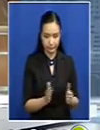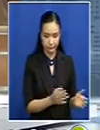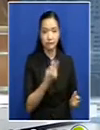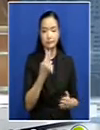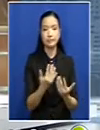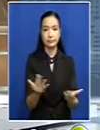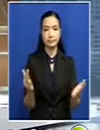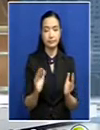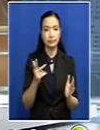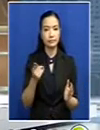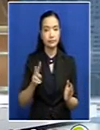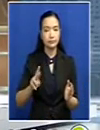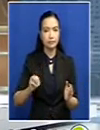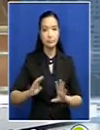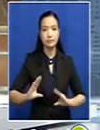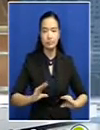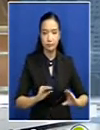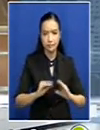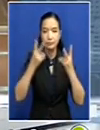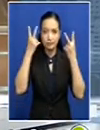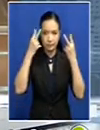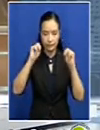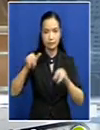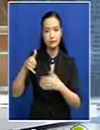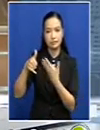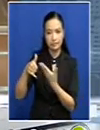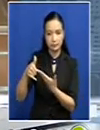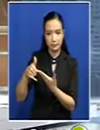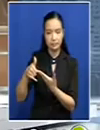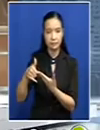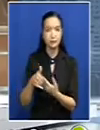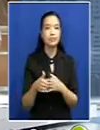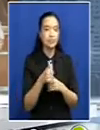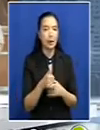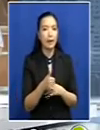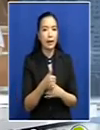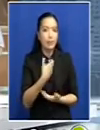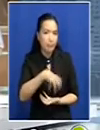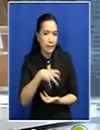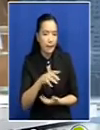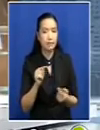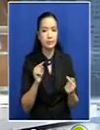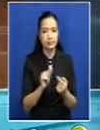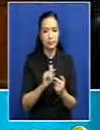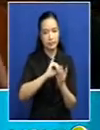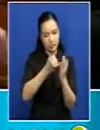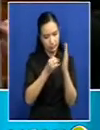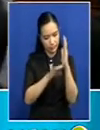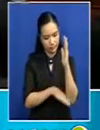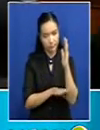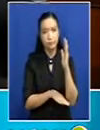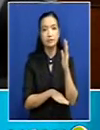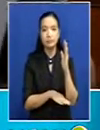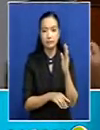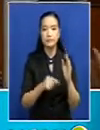การประชุมคณะรัฐมนตรีครับพลเอกประยุทธ์จันทร์โอชานายกรัฐมนตรีให้สัมภาษณ์เกี่ยวกับสถานการณ์ในจังหวัดชายแดนใ